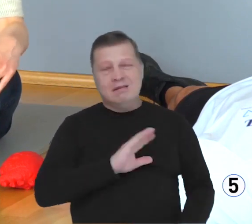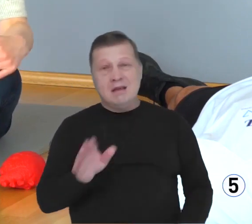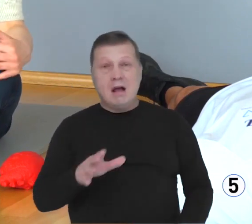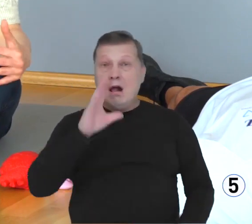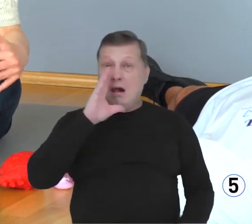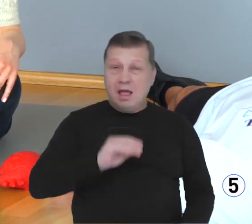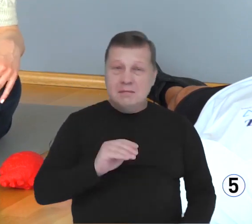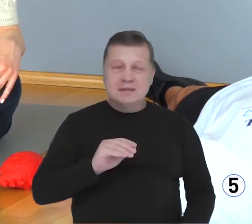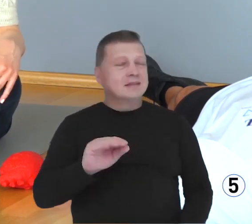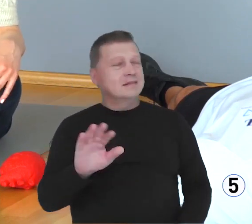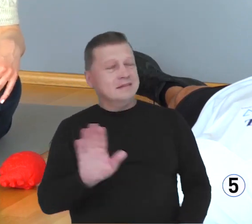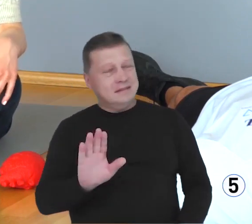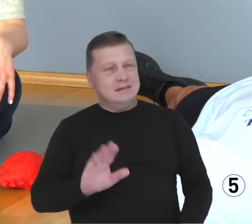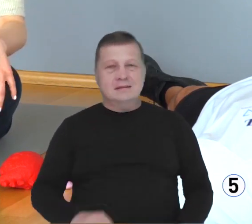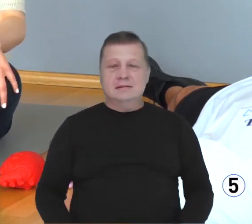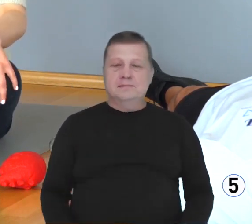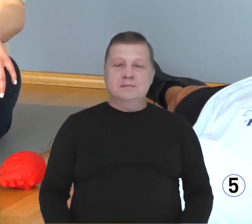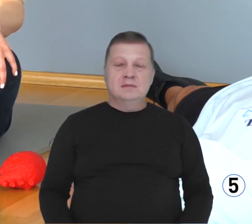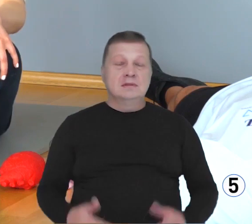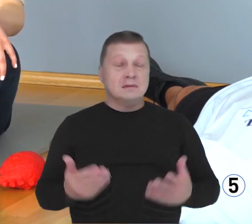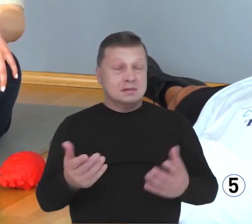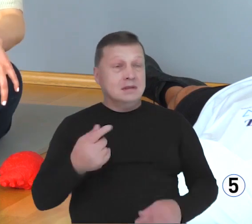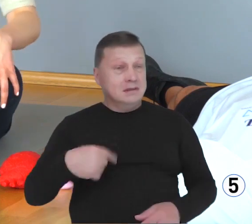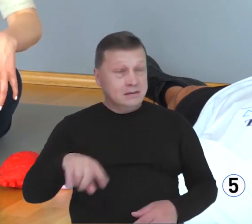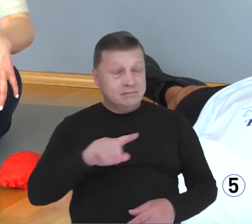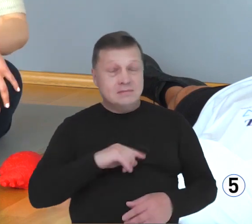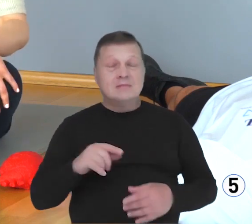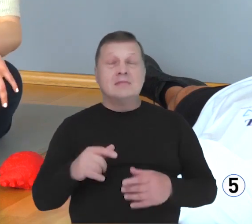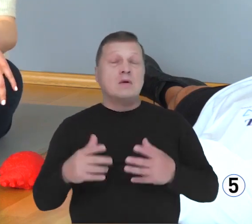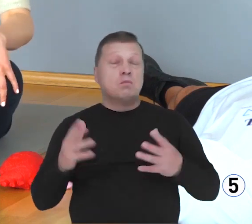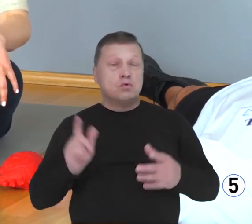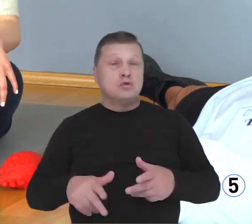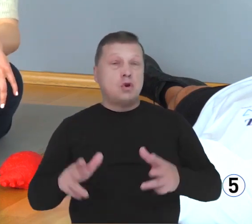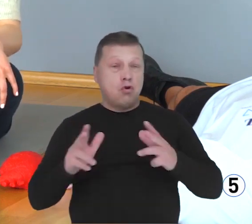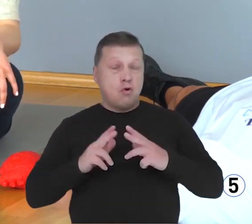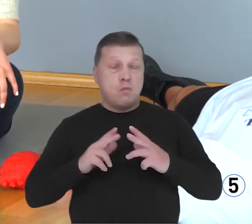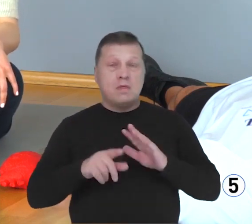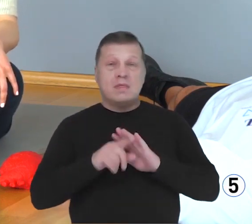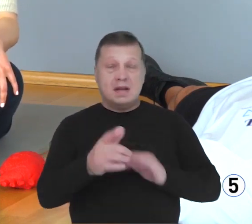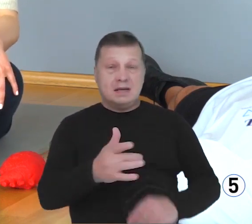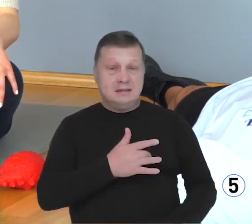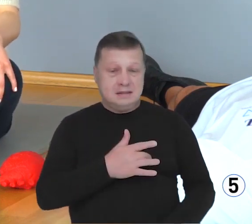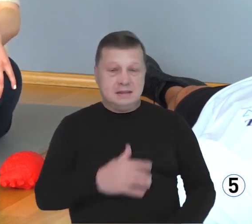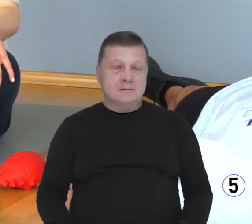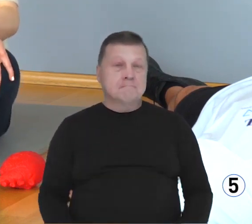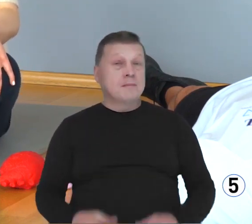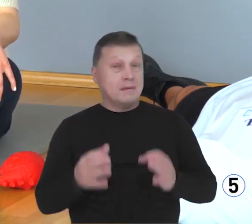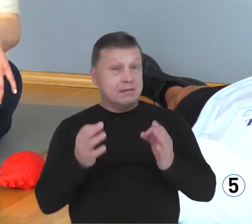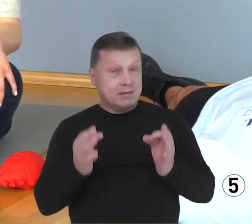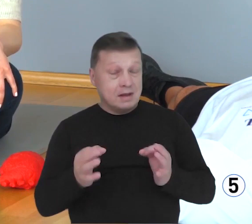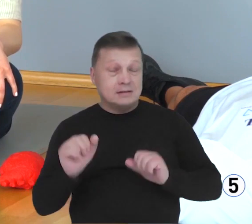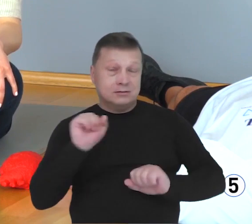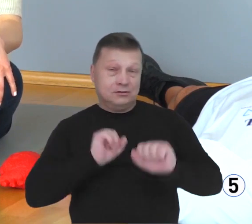zmęczenia, wypalenia. Pomóżmy więc wspólnie odpocząć naszemu serduchu i zapraszam cię